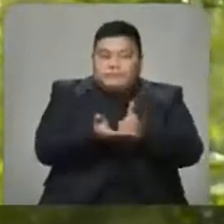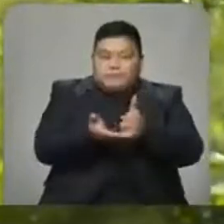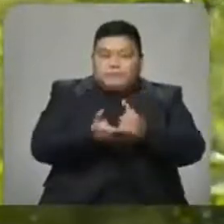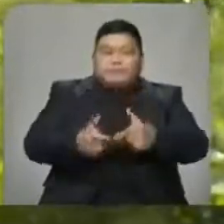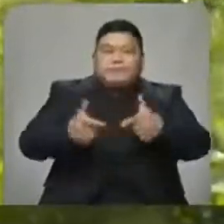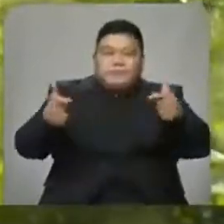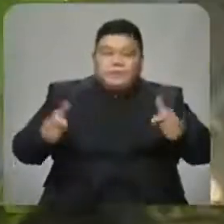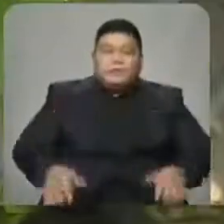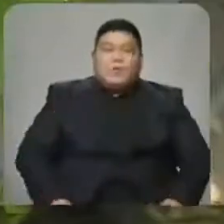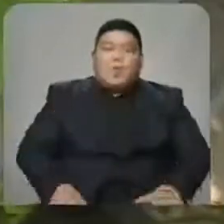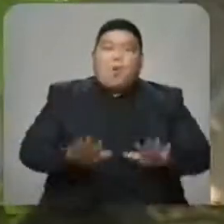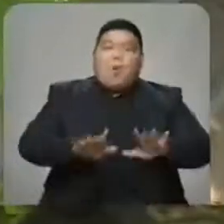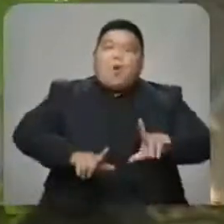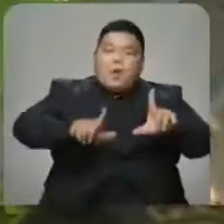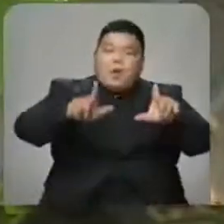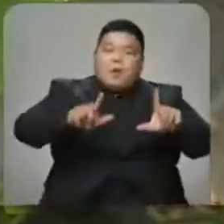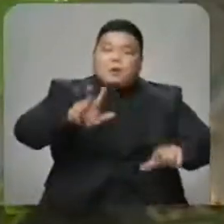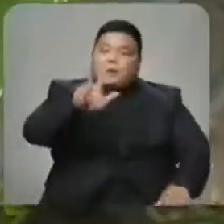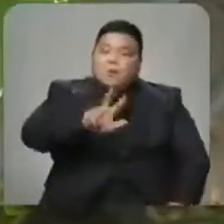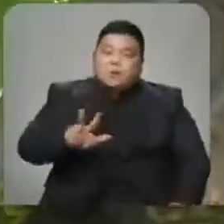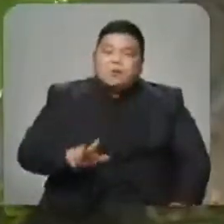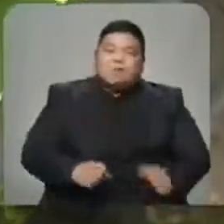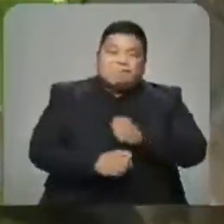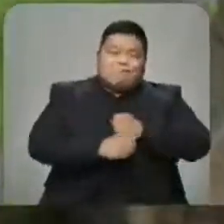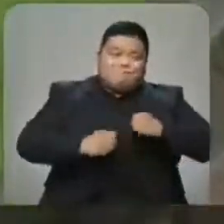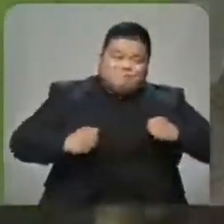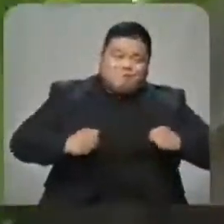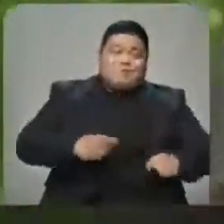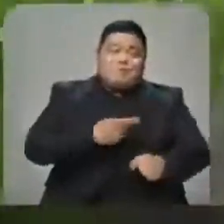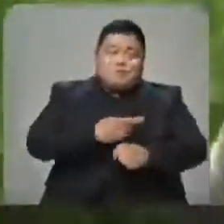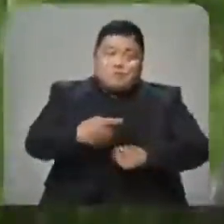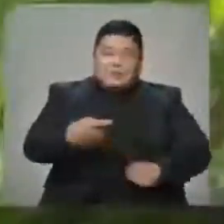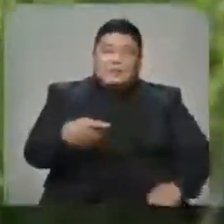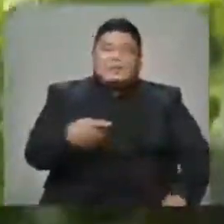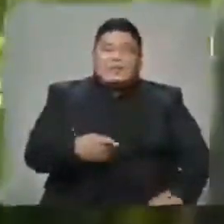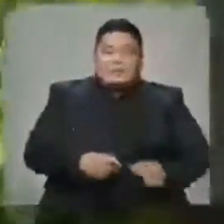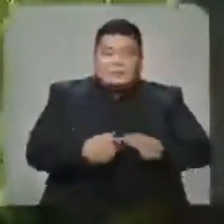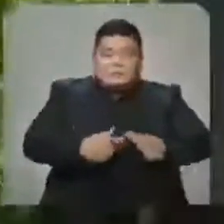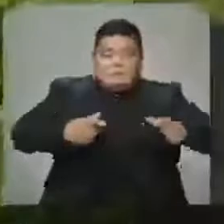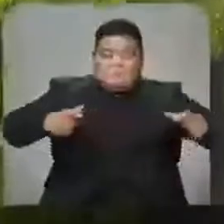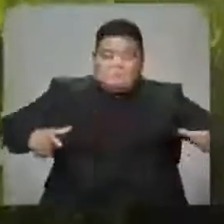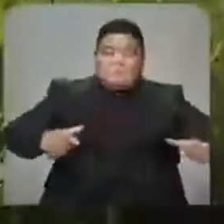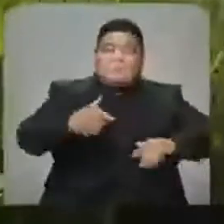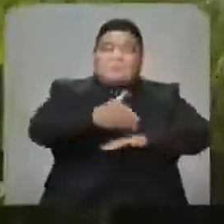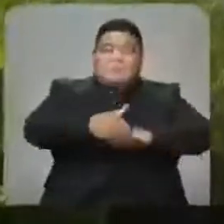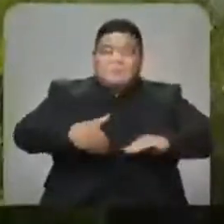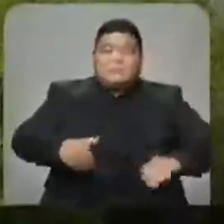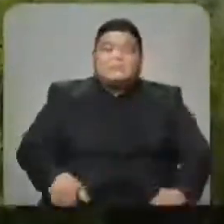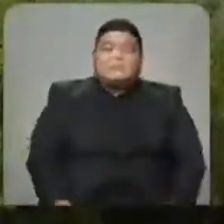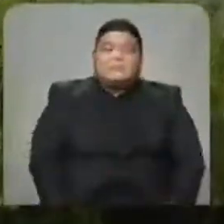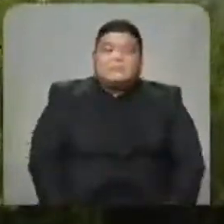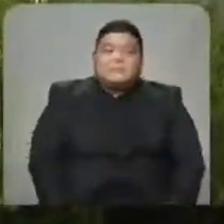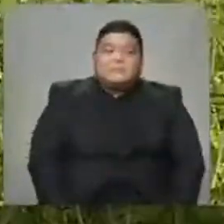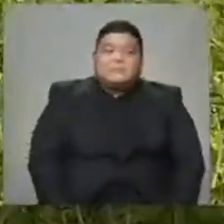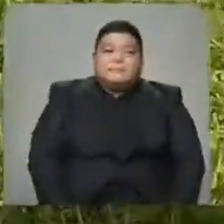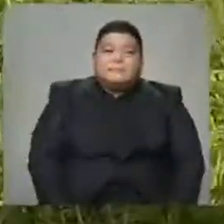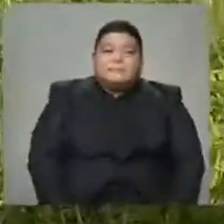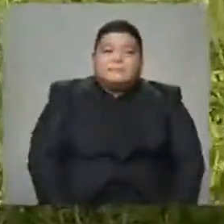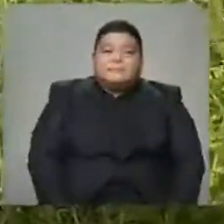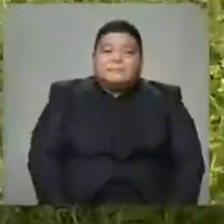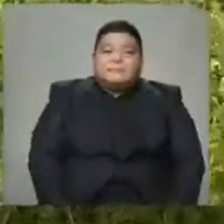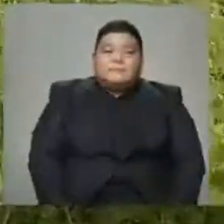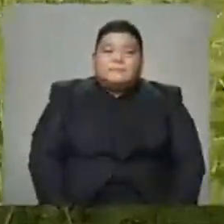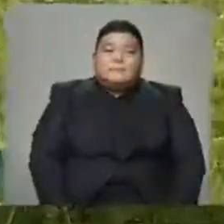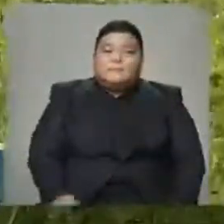올해 전국적으로 58만 조미 더 내년에는 96만 제곱미터 로 확대할 계획입니다 그런지 동업 연구소는